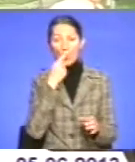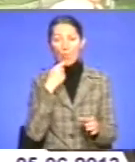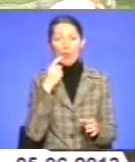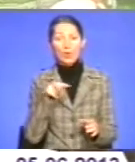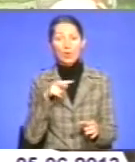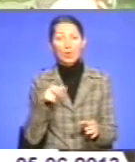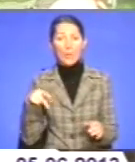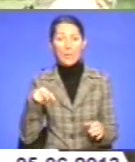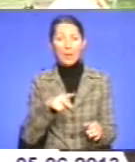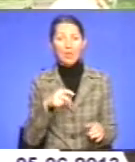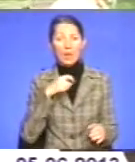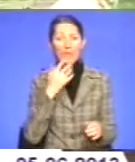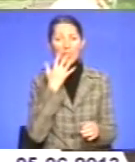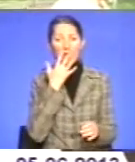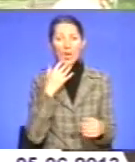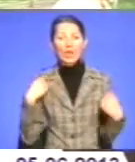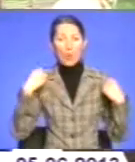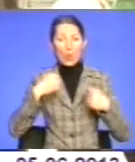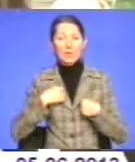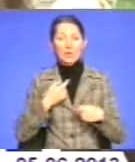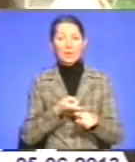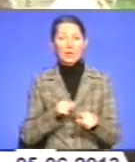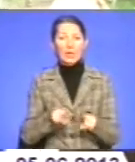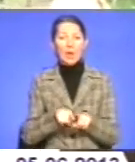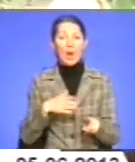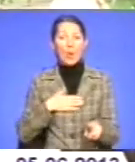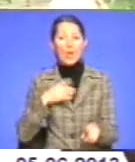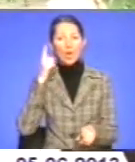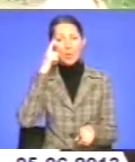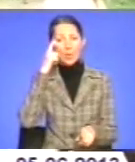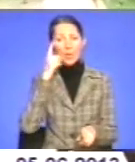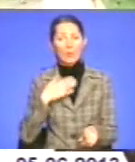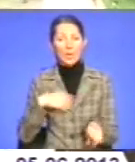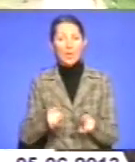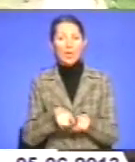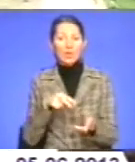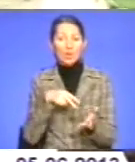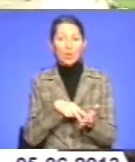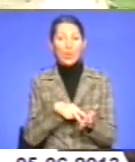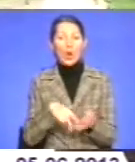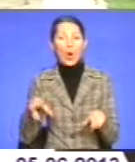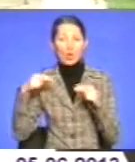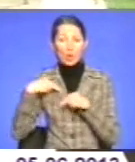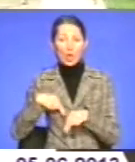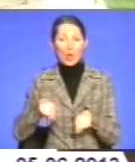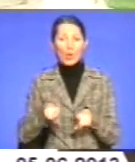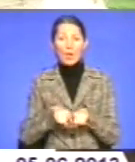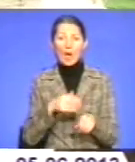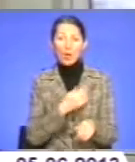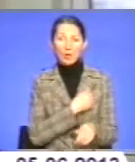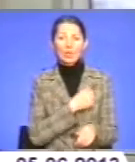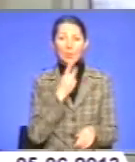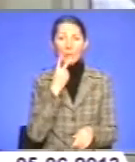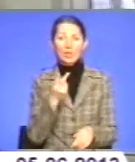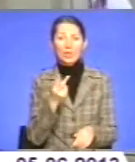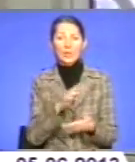національному одязі. Це така моя думка, ми так стоїмо з колегою і таке, ну, хотіли би бачити.